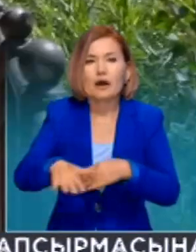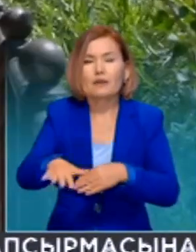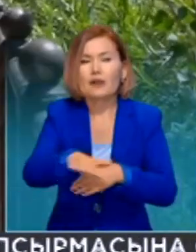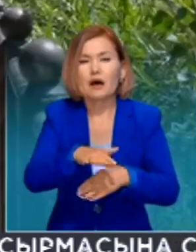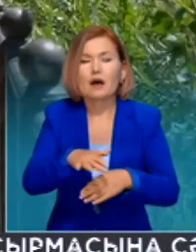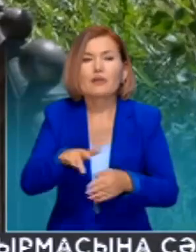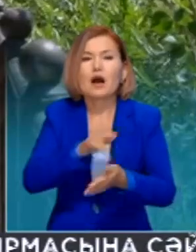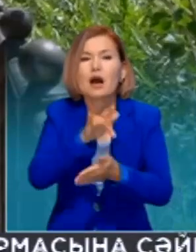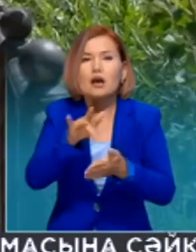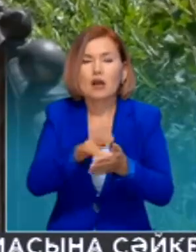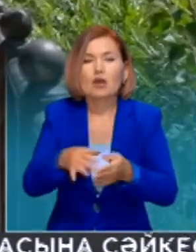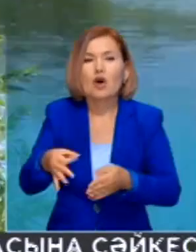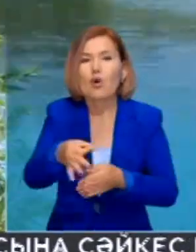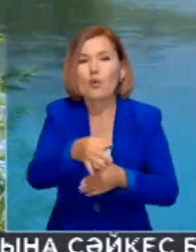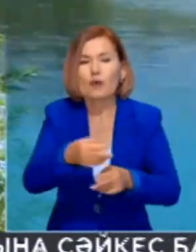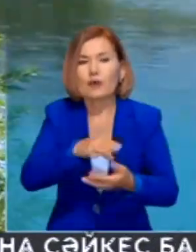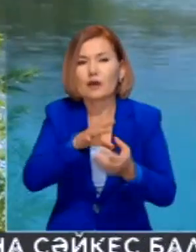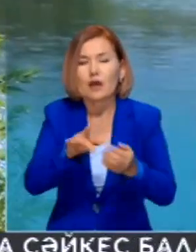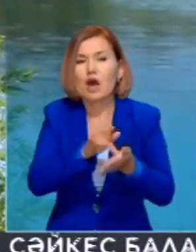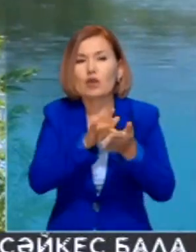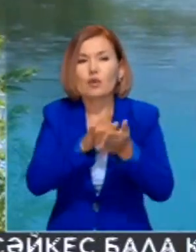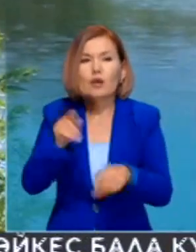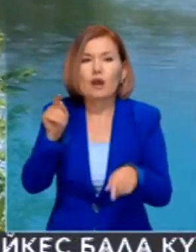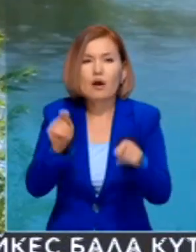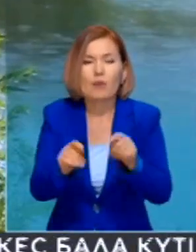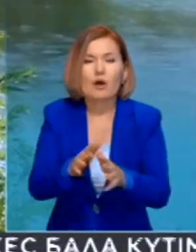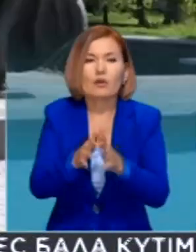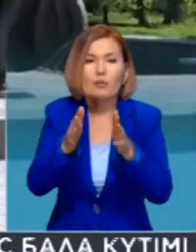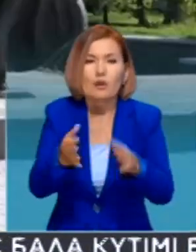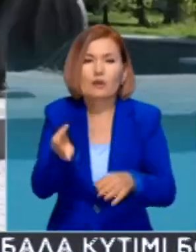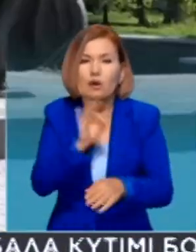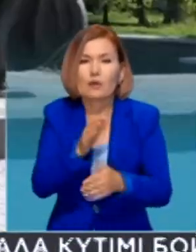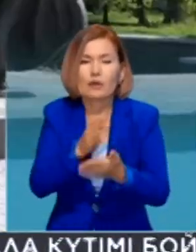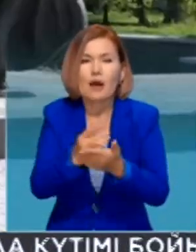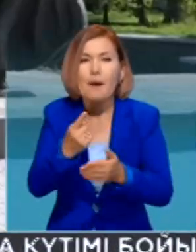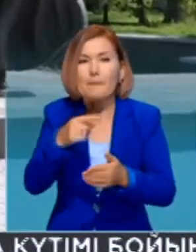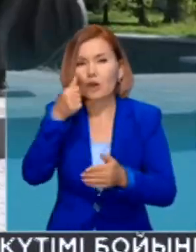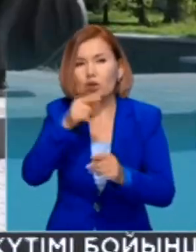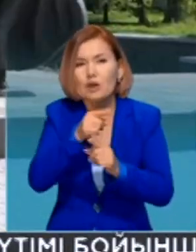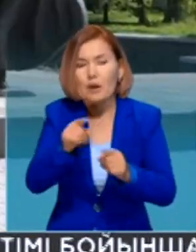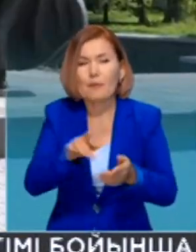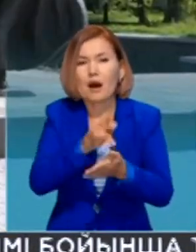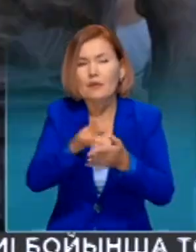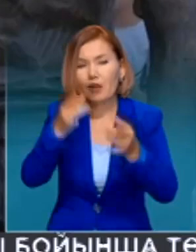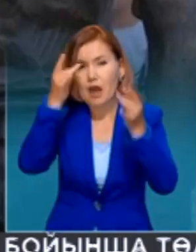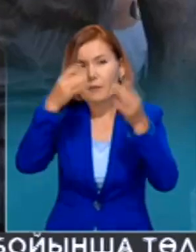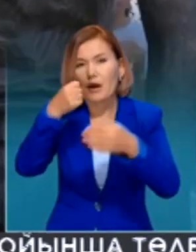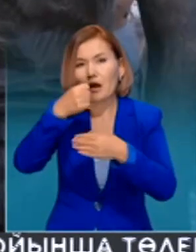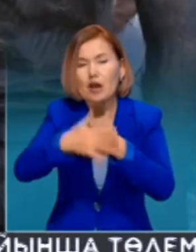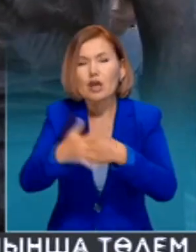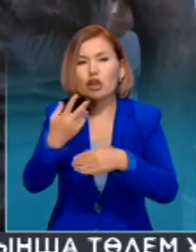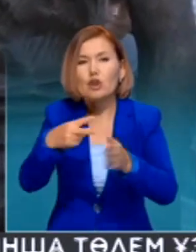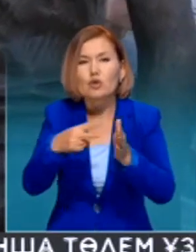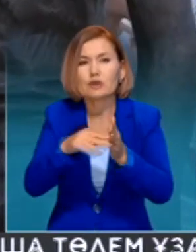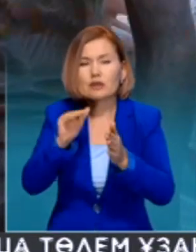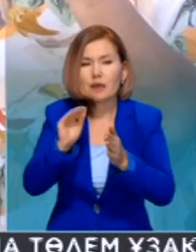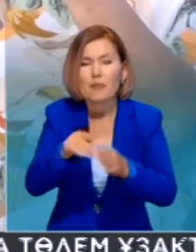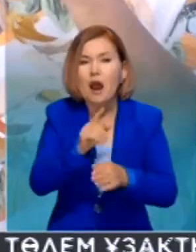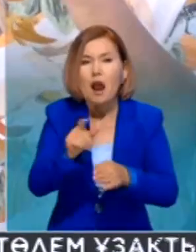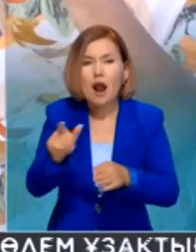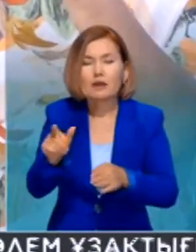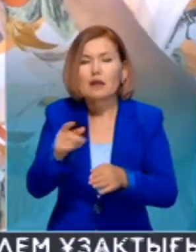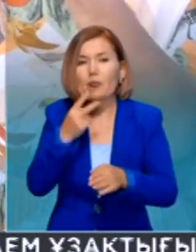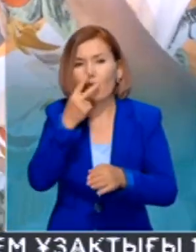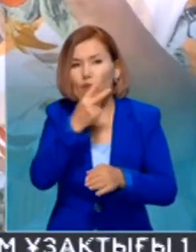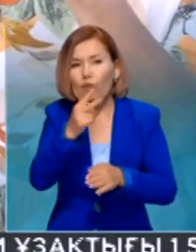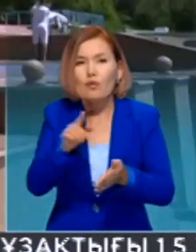саналатын шаһарға облыс орталығы атанғалы туристердің келуі де жиілеген. Соңғы бір жылда қаладағы мәдени ошақтарды 57 000-нан астам адам